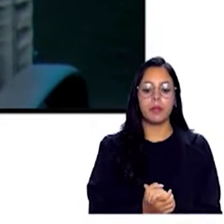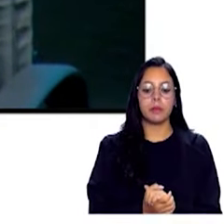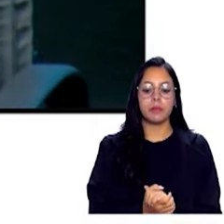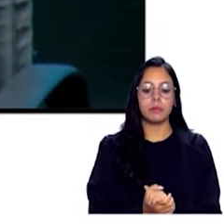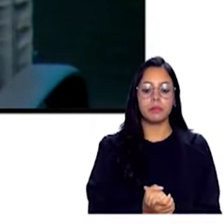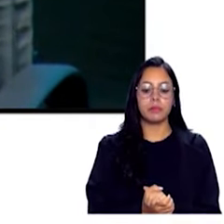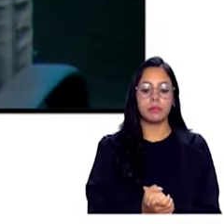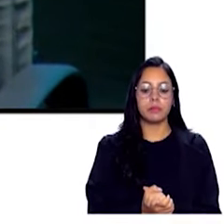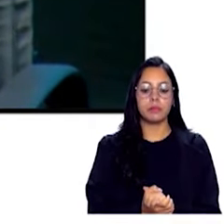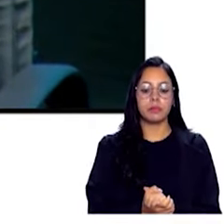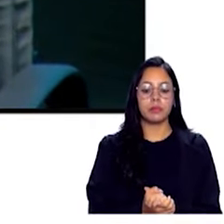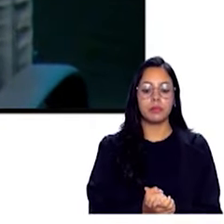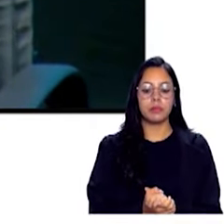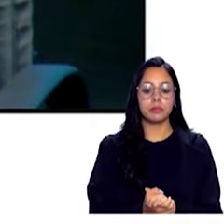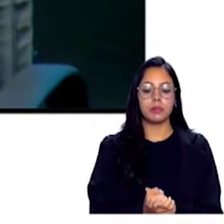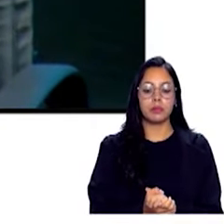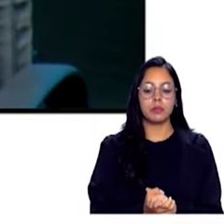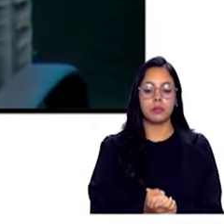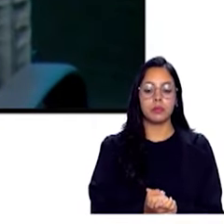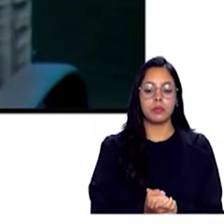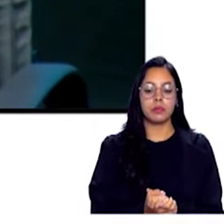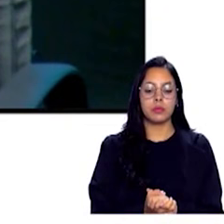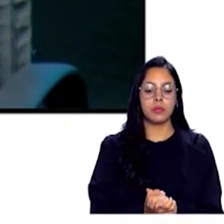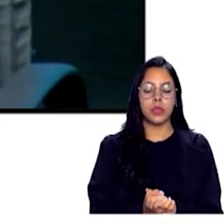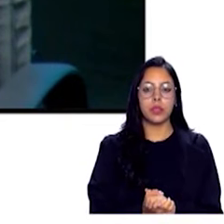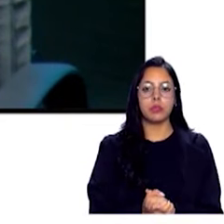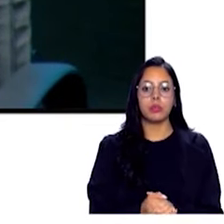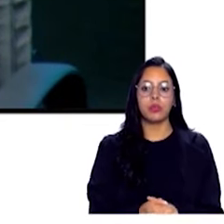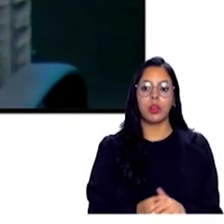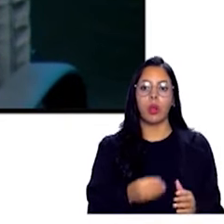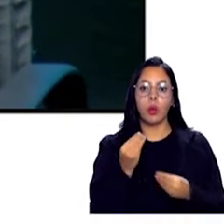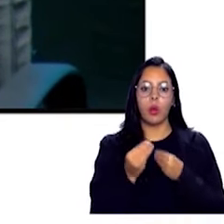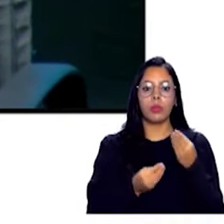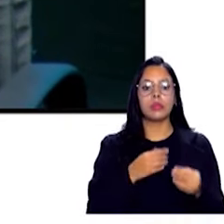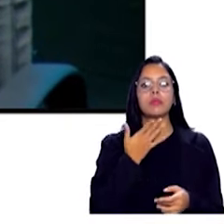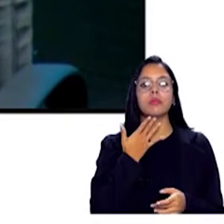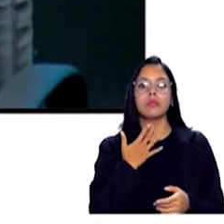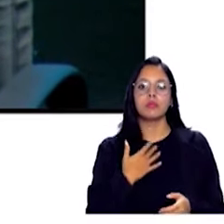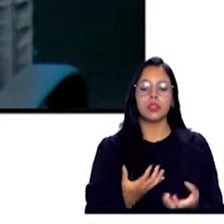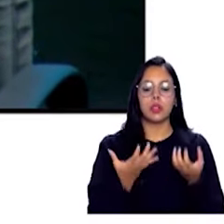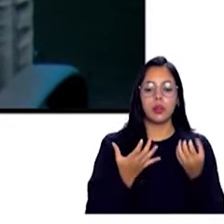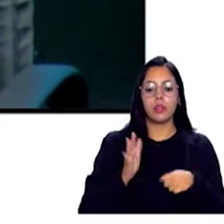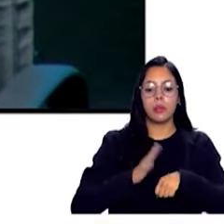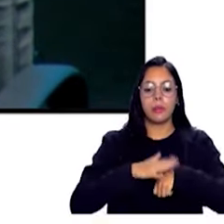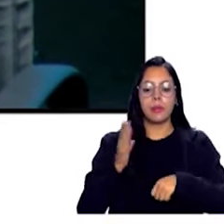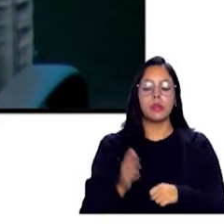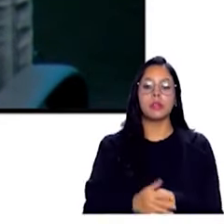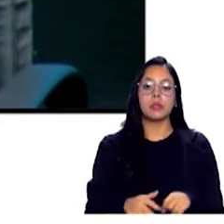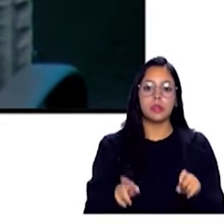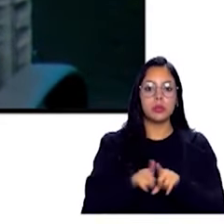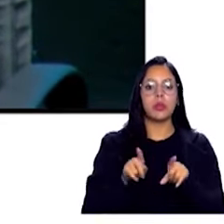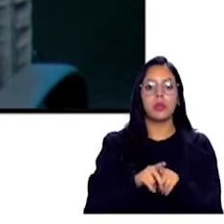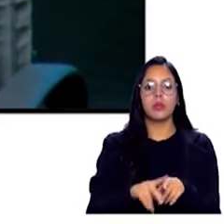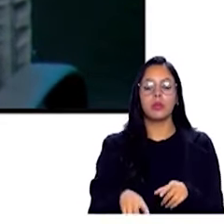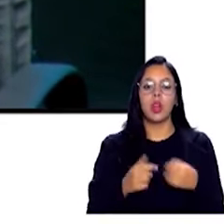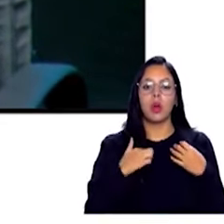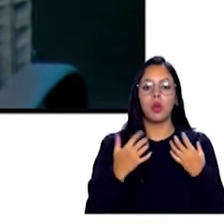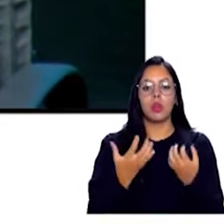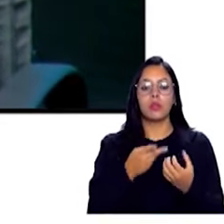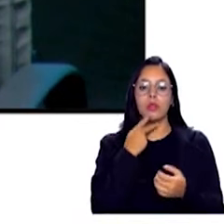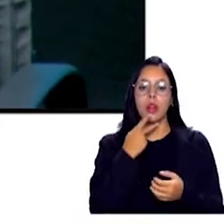Plus ambitieuse Le Point Que JE voudrais souligner ICI c'est ce que je vous disais tout à l'heure on est Passé